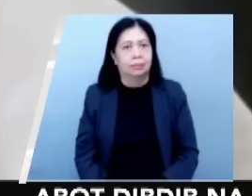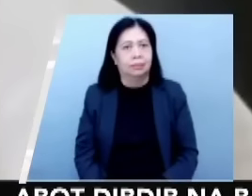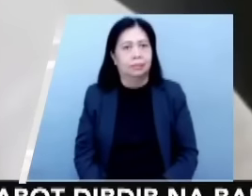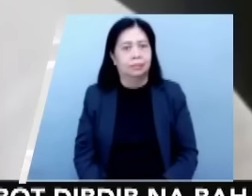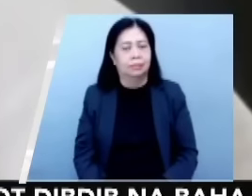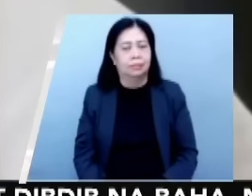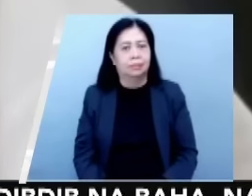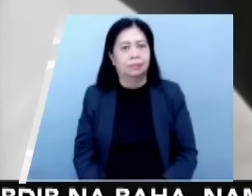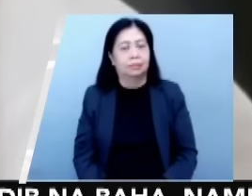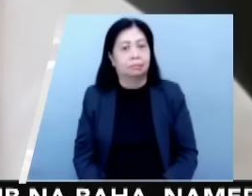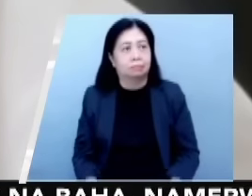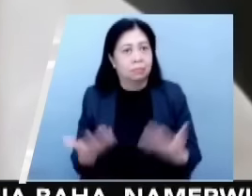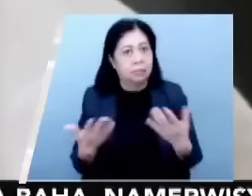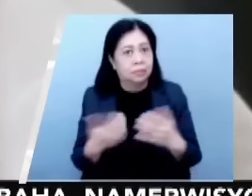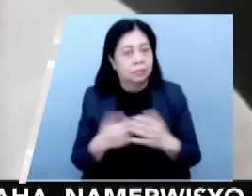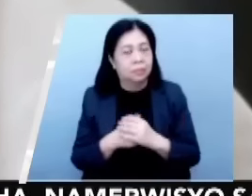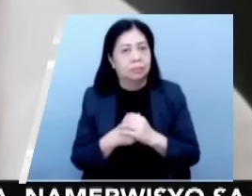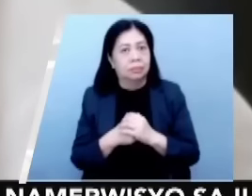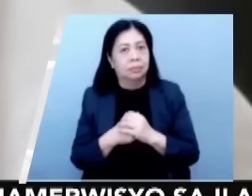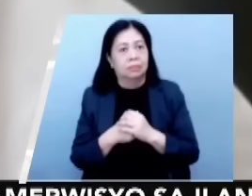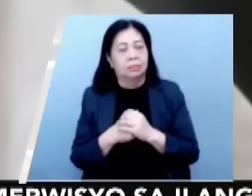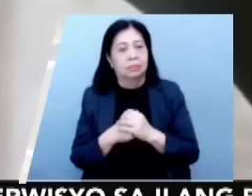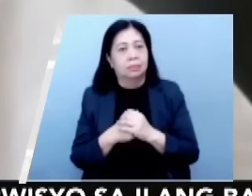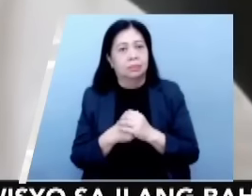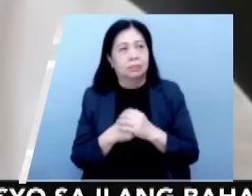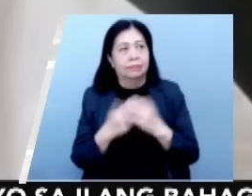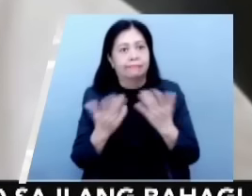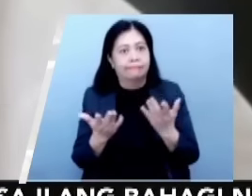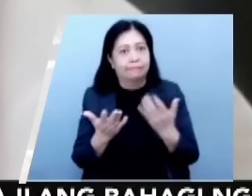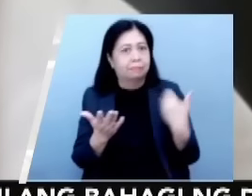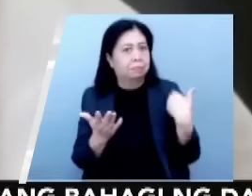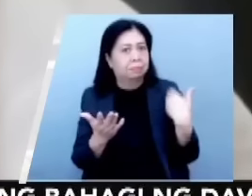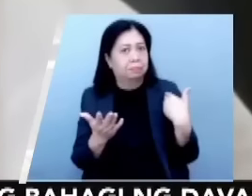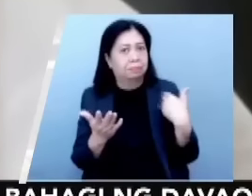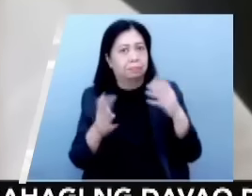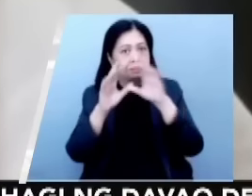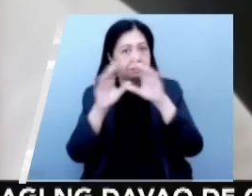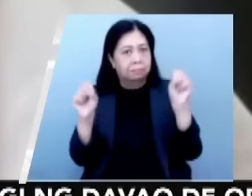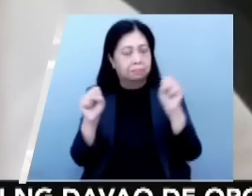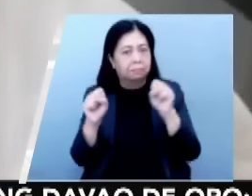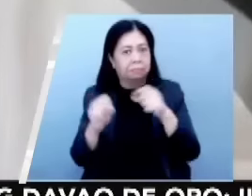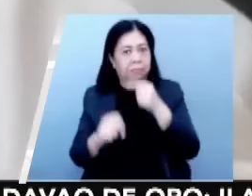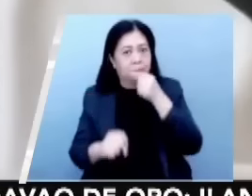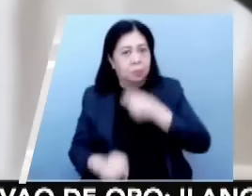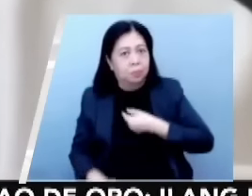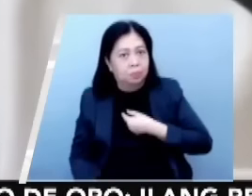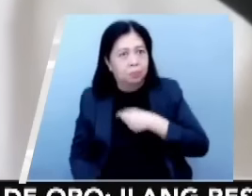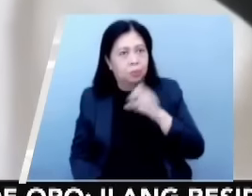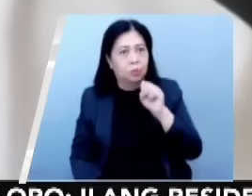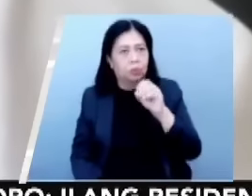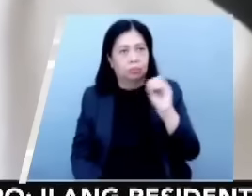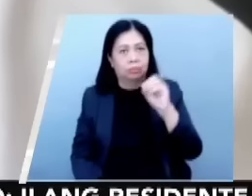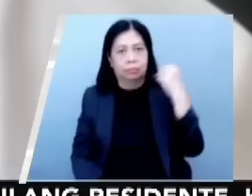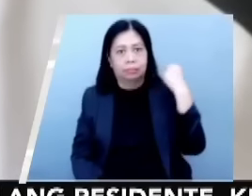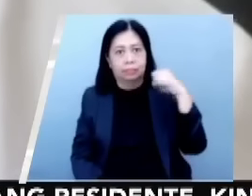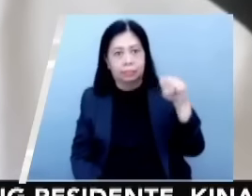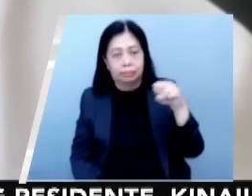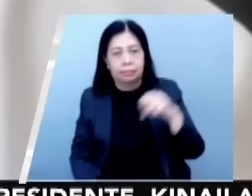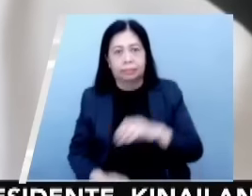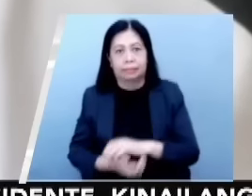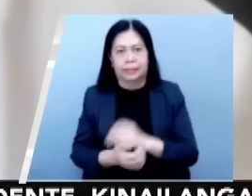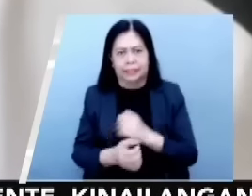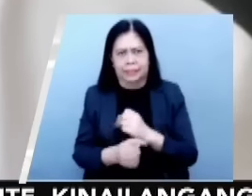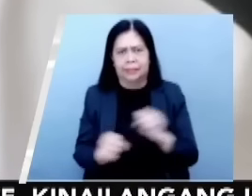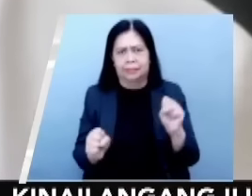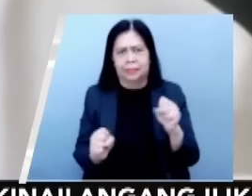strictly point of view, hindi pa presidente yung dinik niya. So there is no violation. It's a safe